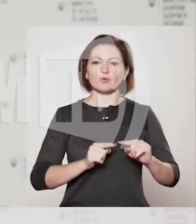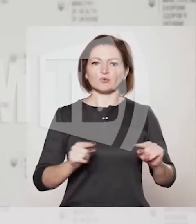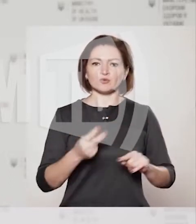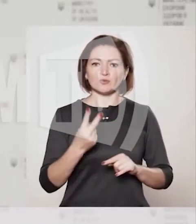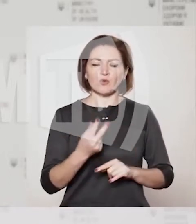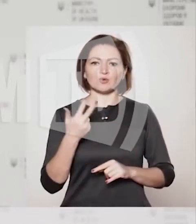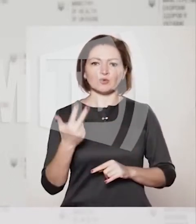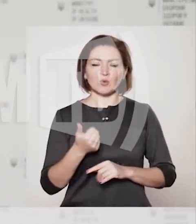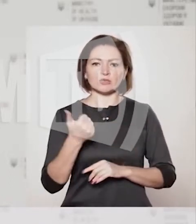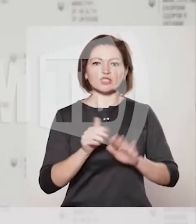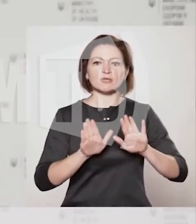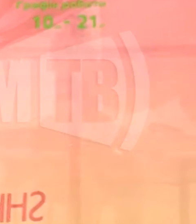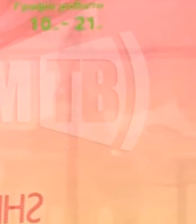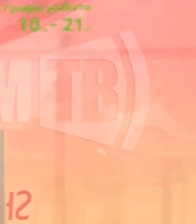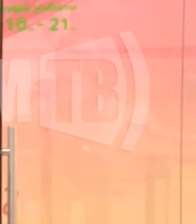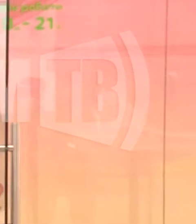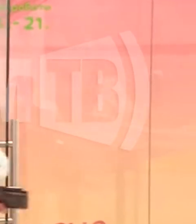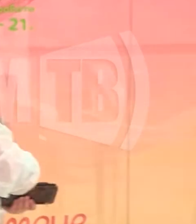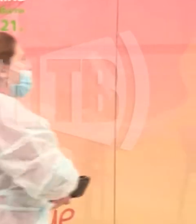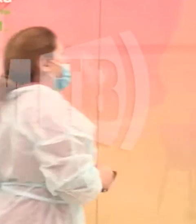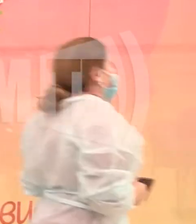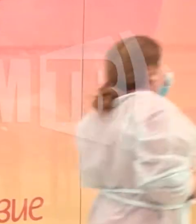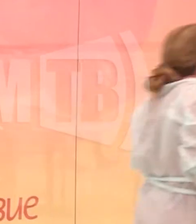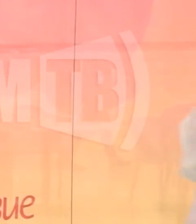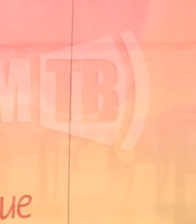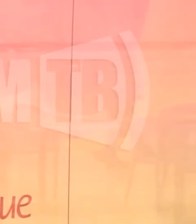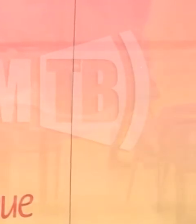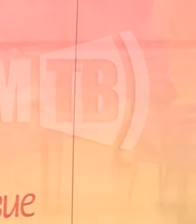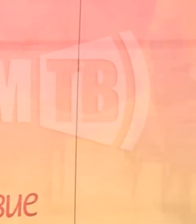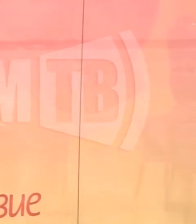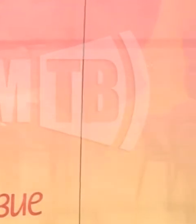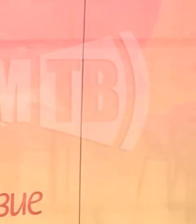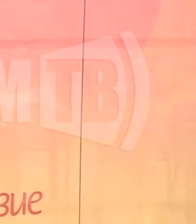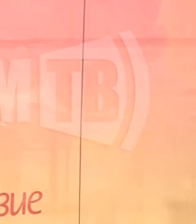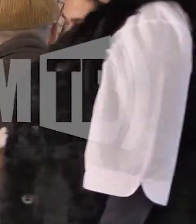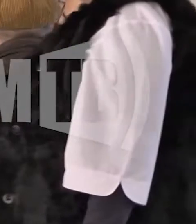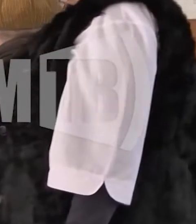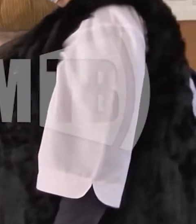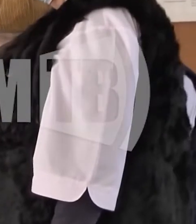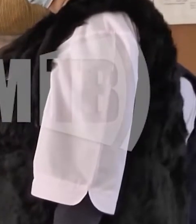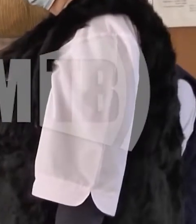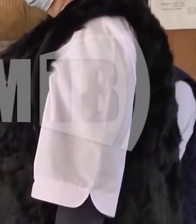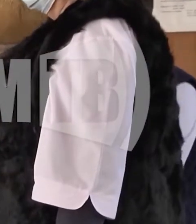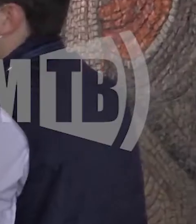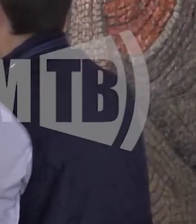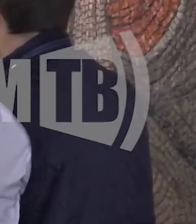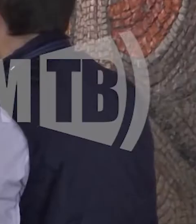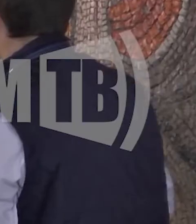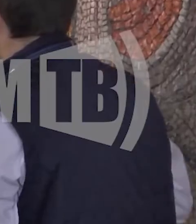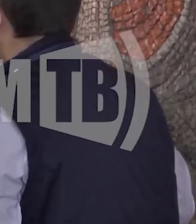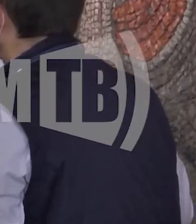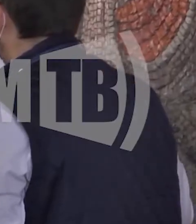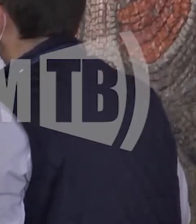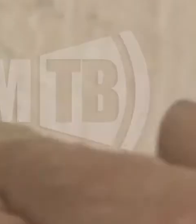тижнів після стабілізації захворюваності. У МОЗ затвердили розширений перелік професій, що представлені до обов'язкової вакцинації.